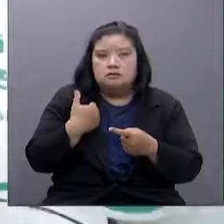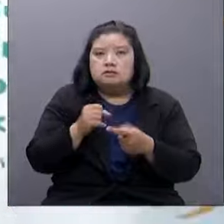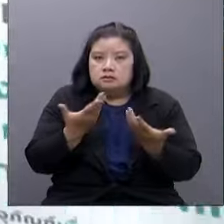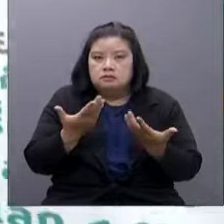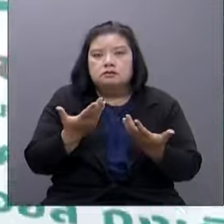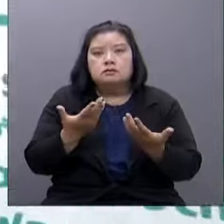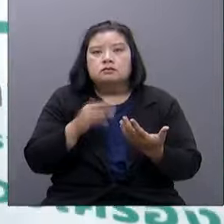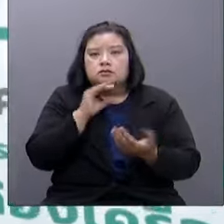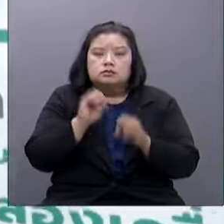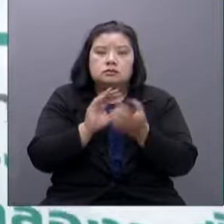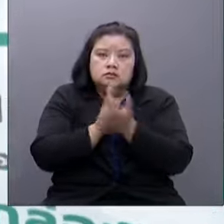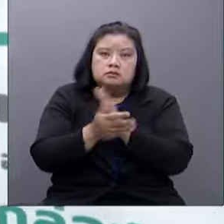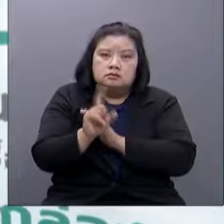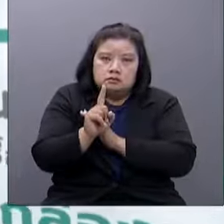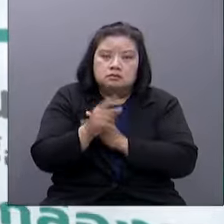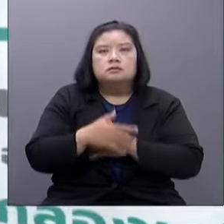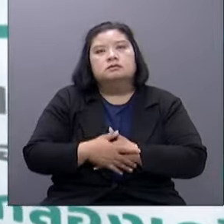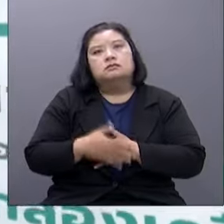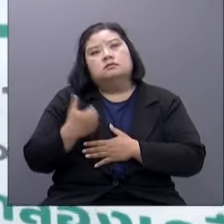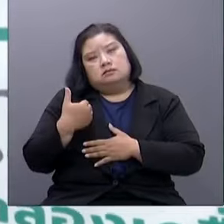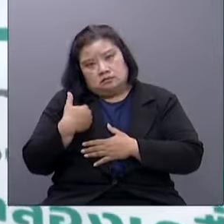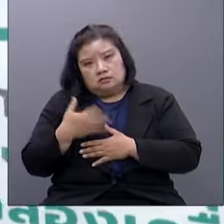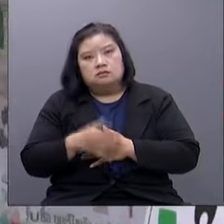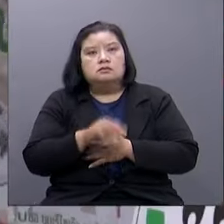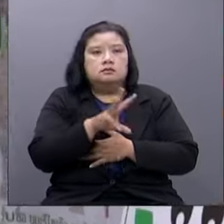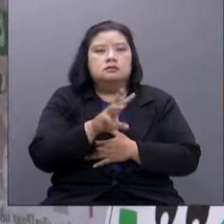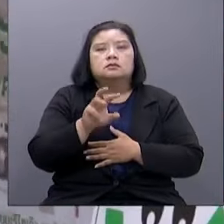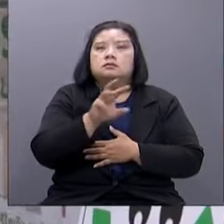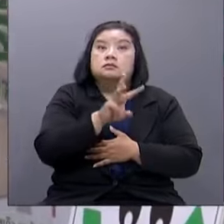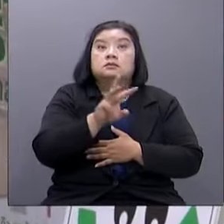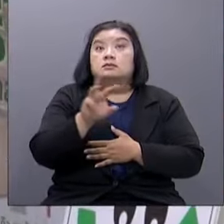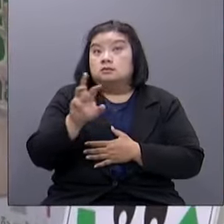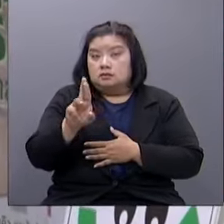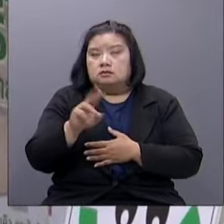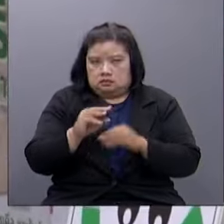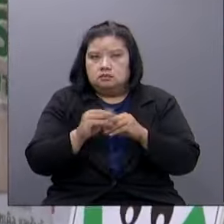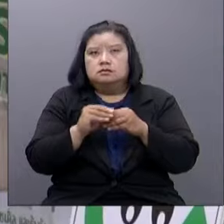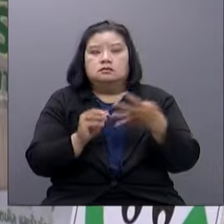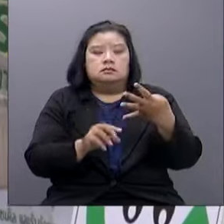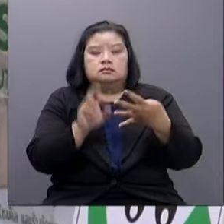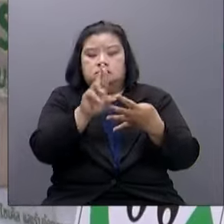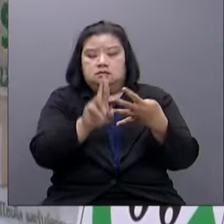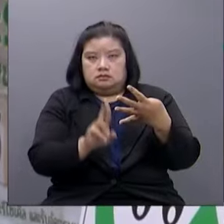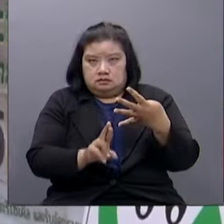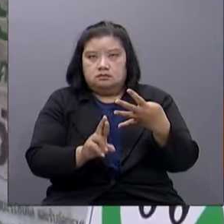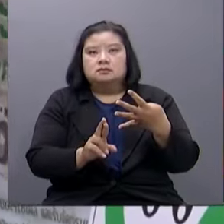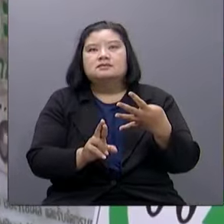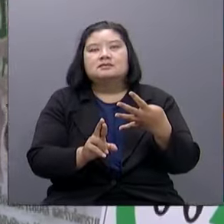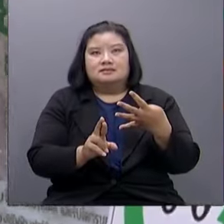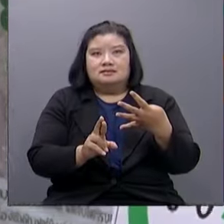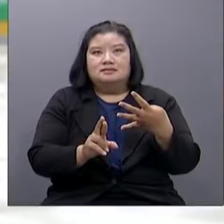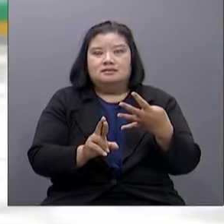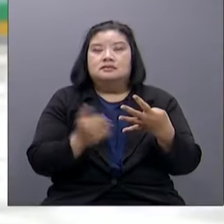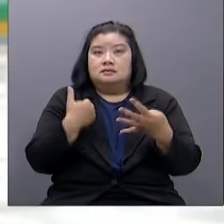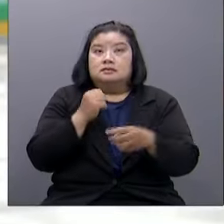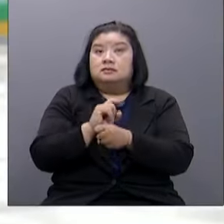แปลงอะไรได้บ้างเข้าสู่ระบบไอ้ 3R ซึ่งตอนนี้มันจะเป็น 4R แล้วมั้งแต่ 3R ก็คือแบบreduce